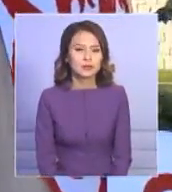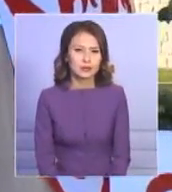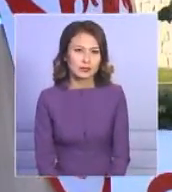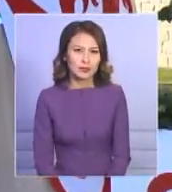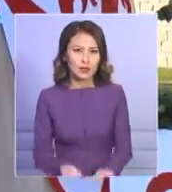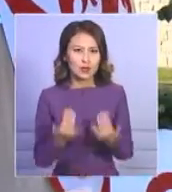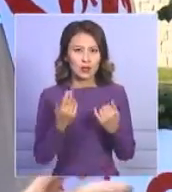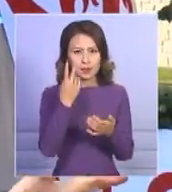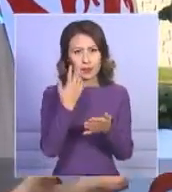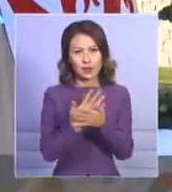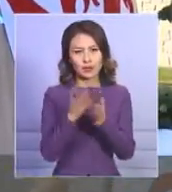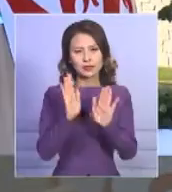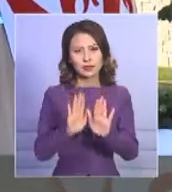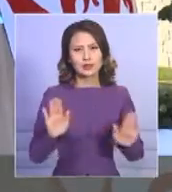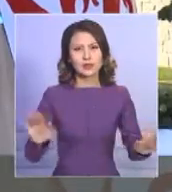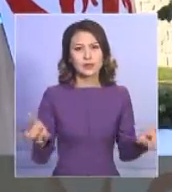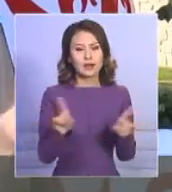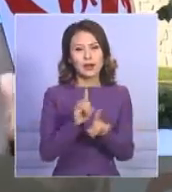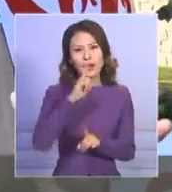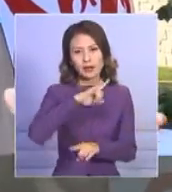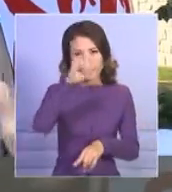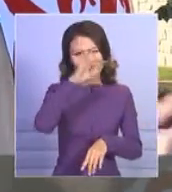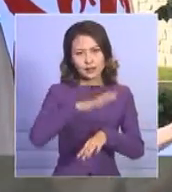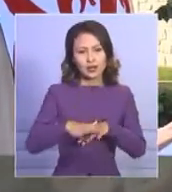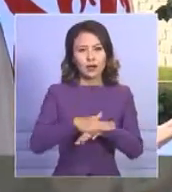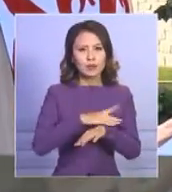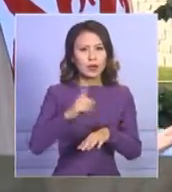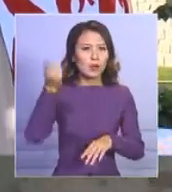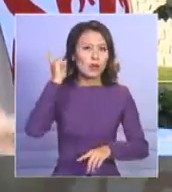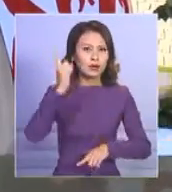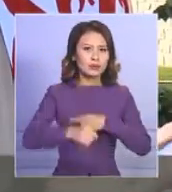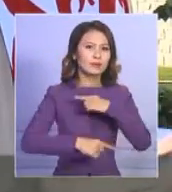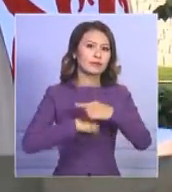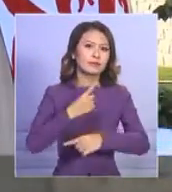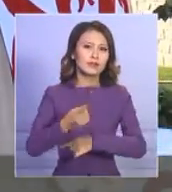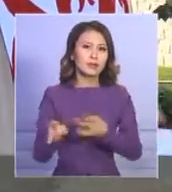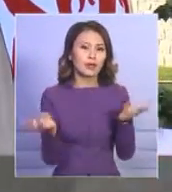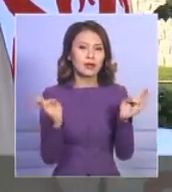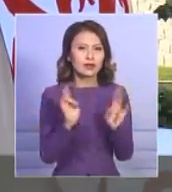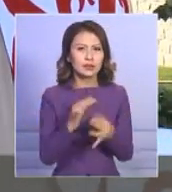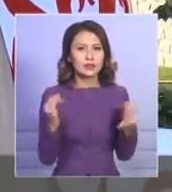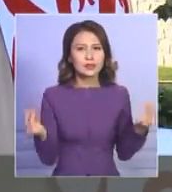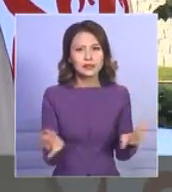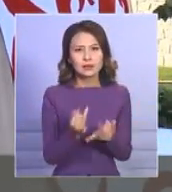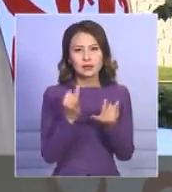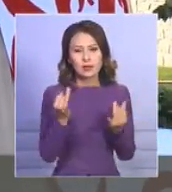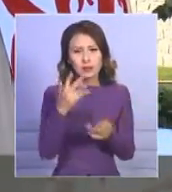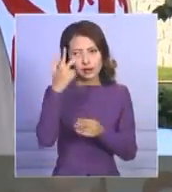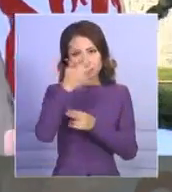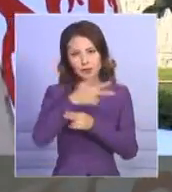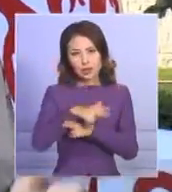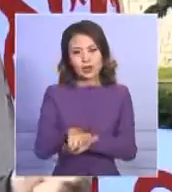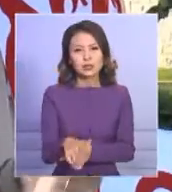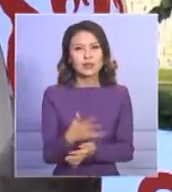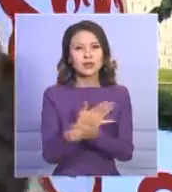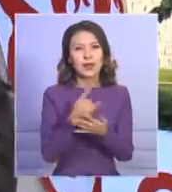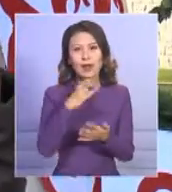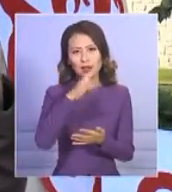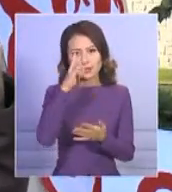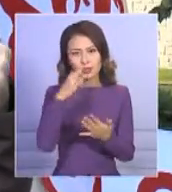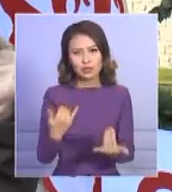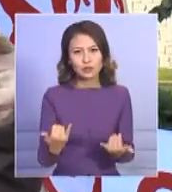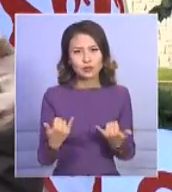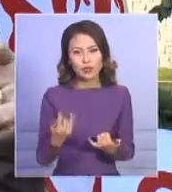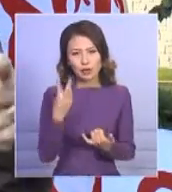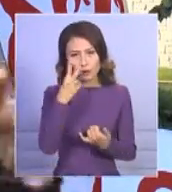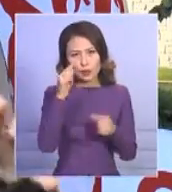Бізге көрсетілген инсталляциялар қазақ халқының мұрасы саналған дүниелерден сыр шертеді. Бейне кадрлар арқылы бүгінгі Қазақстанды да тани